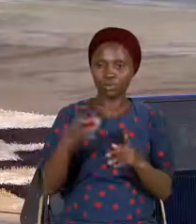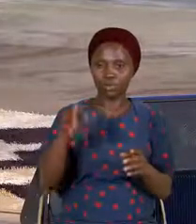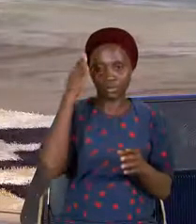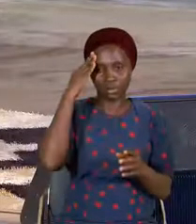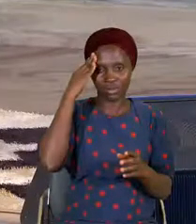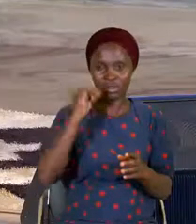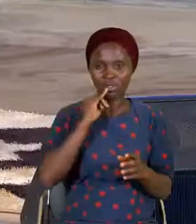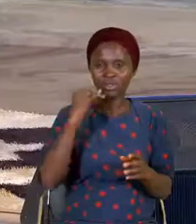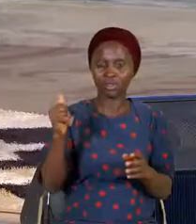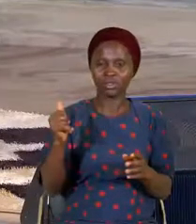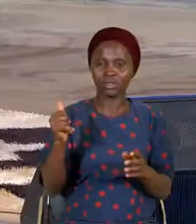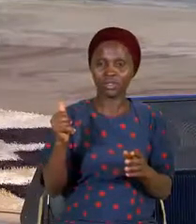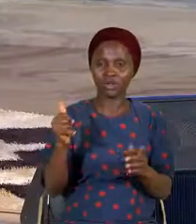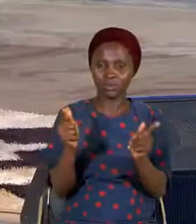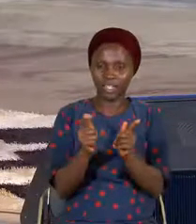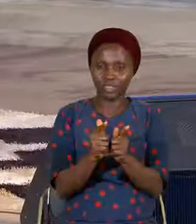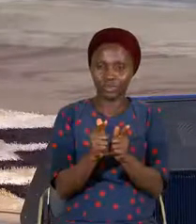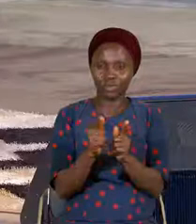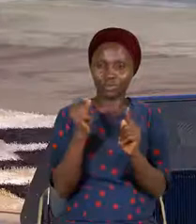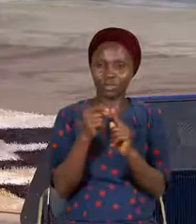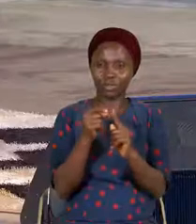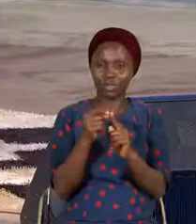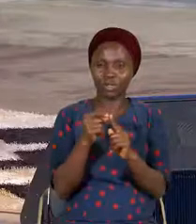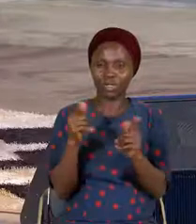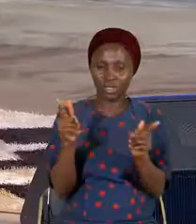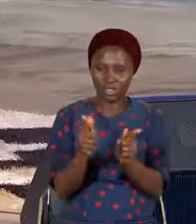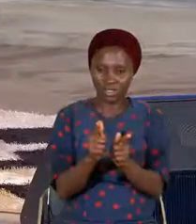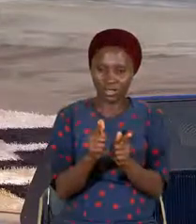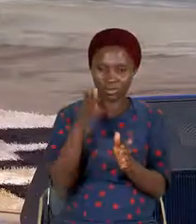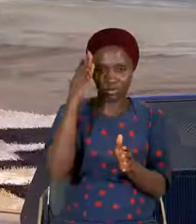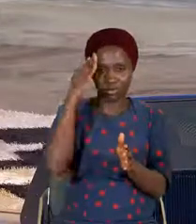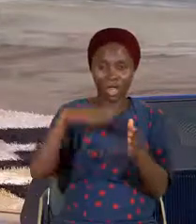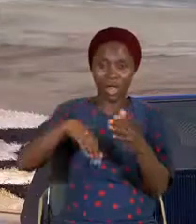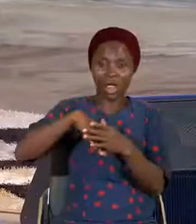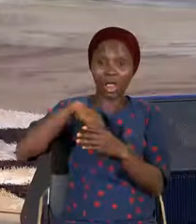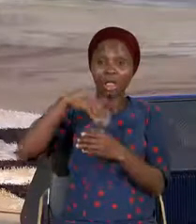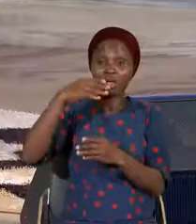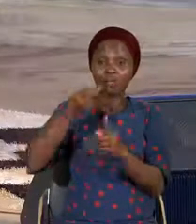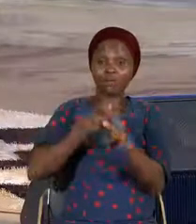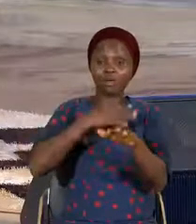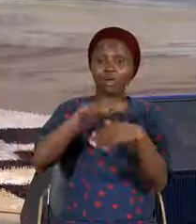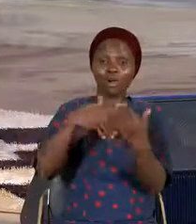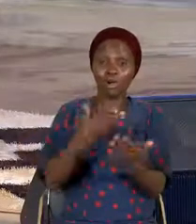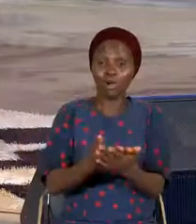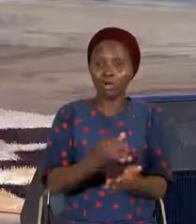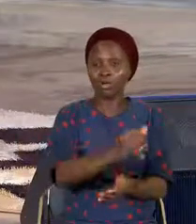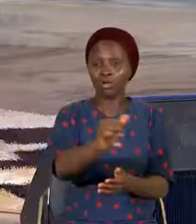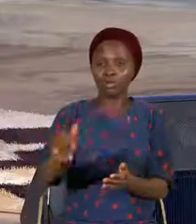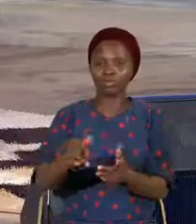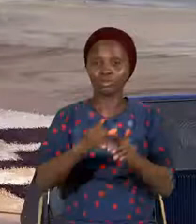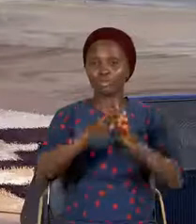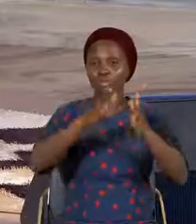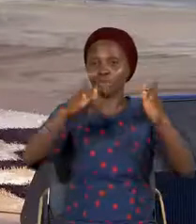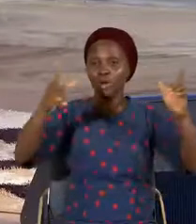connaissance est une petite parole, est une petite connaissance puisée de tout